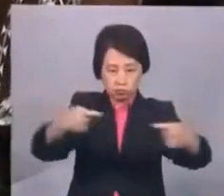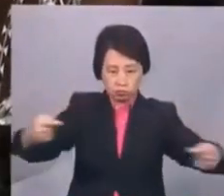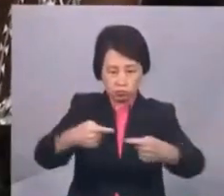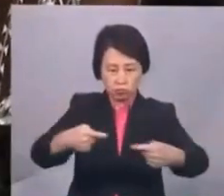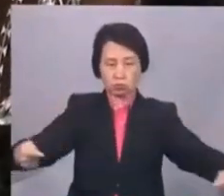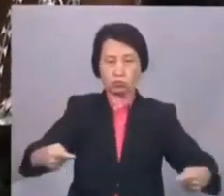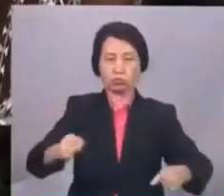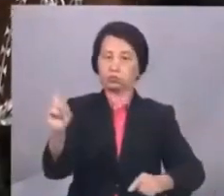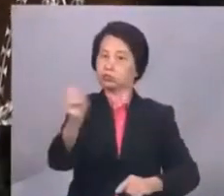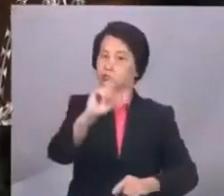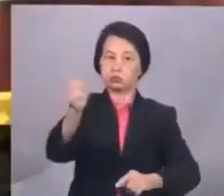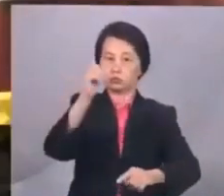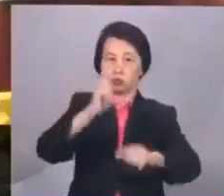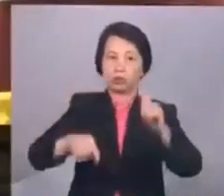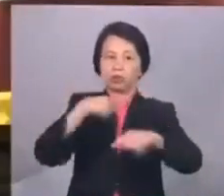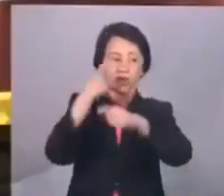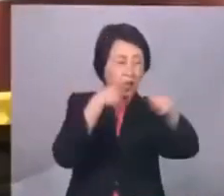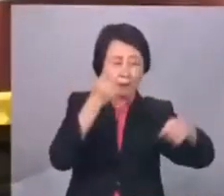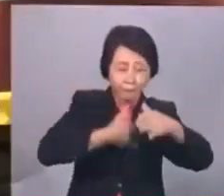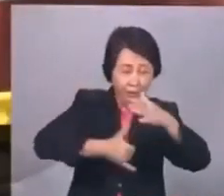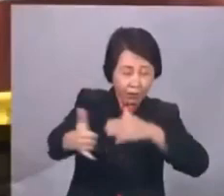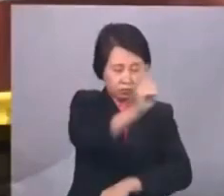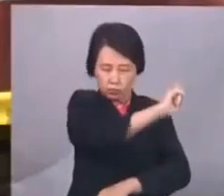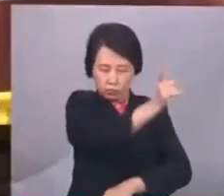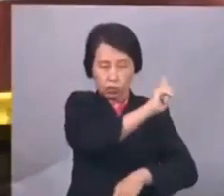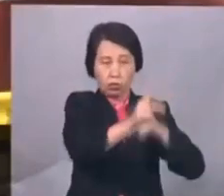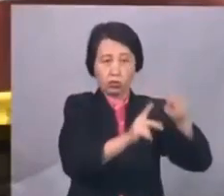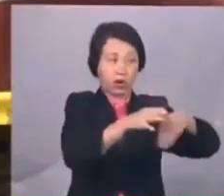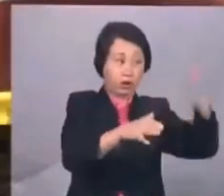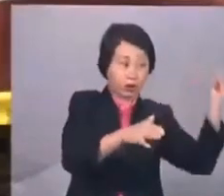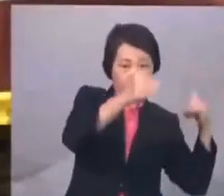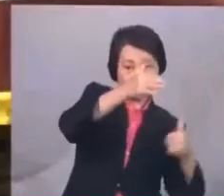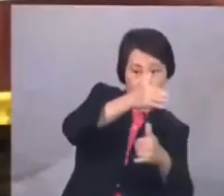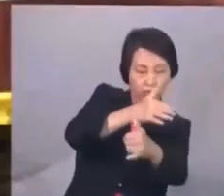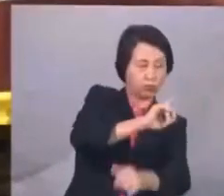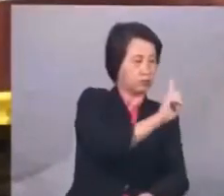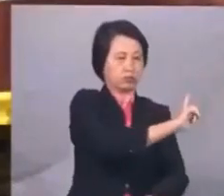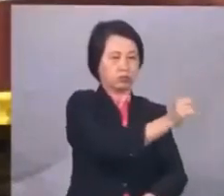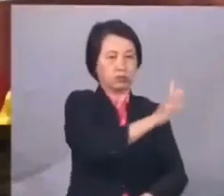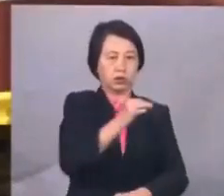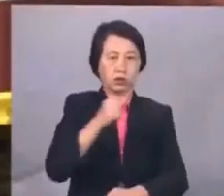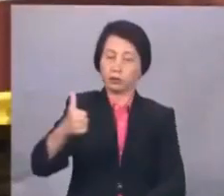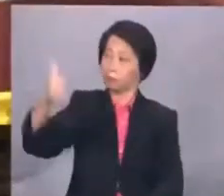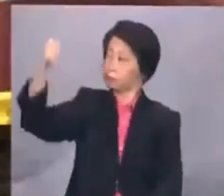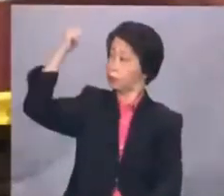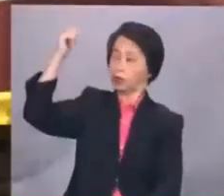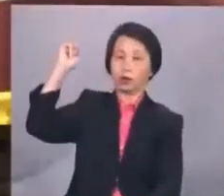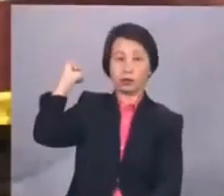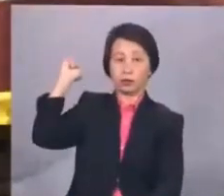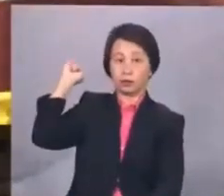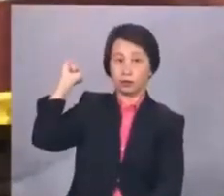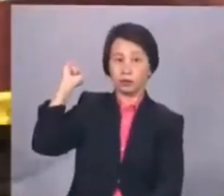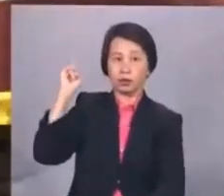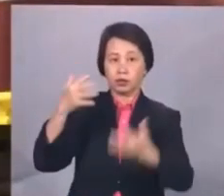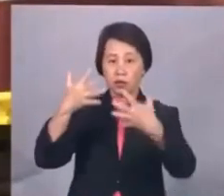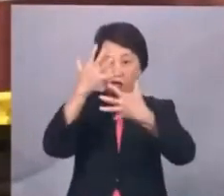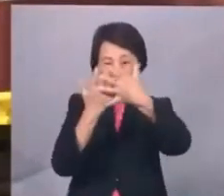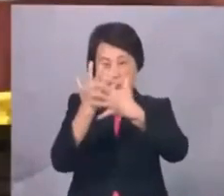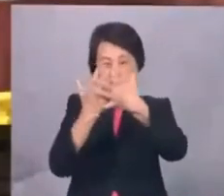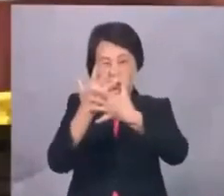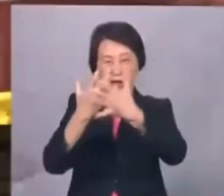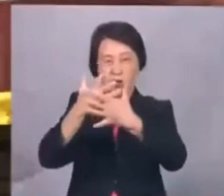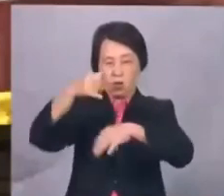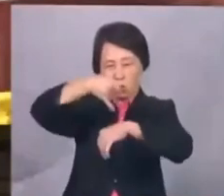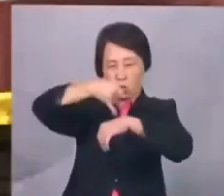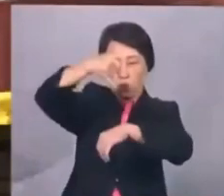kan ini tidak boleh dimasuki oleh siapa saja terutama nya orang awam dan juga di belakang ini merupakan dawai Berduri